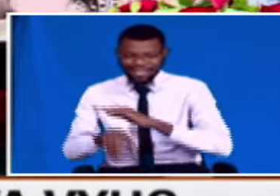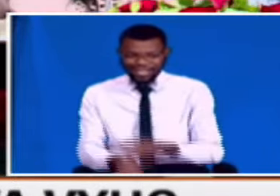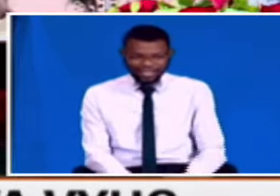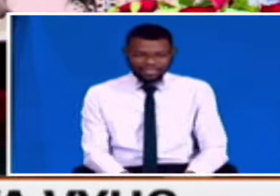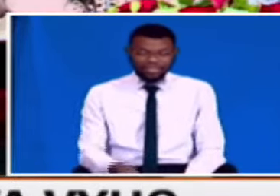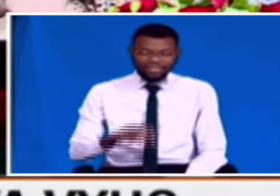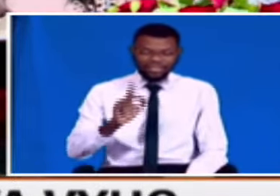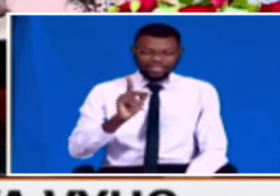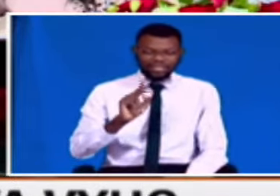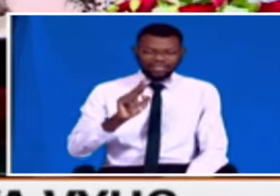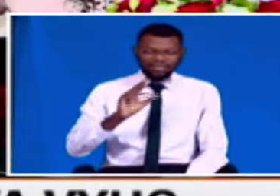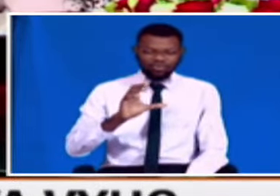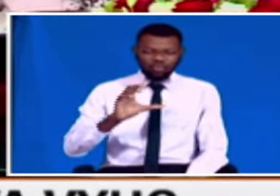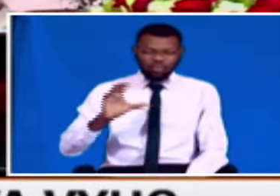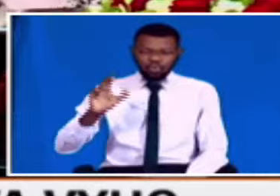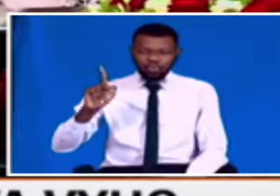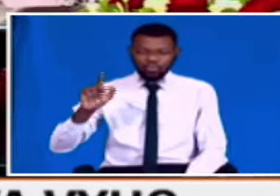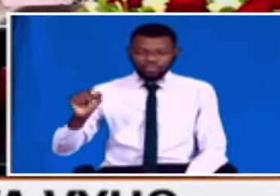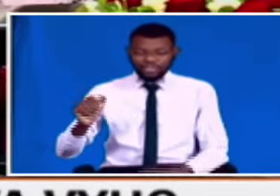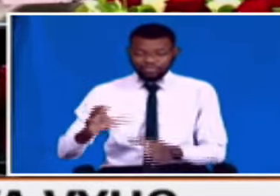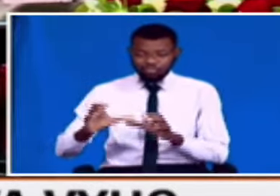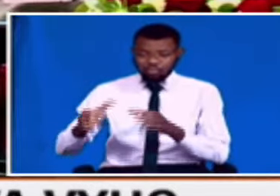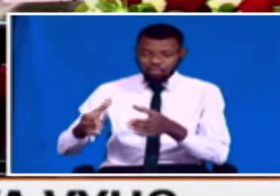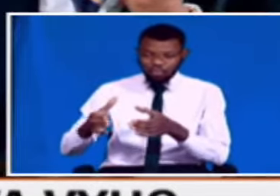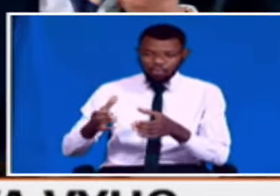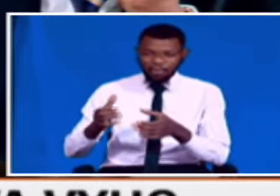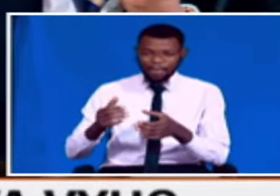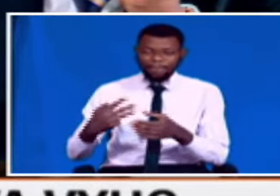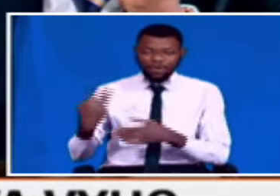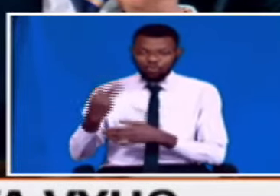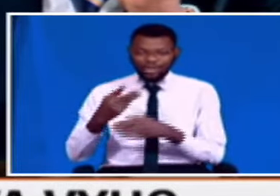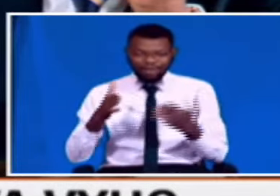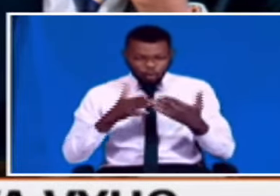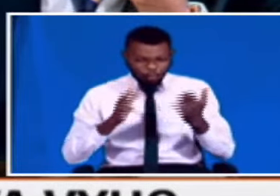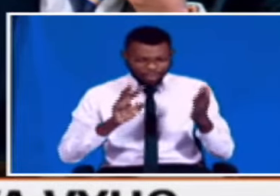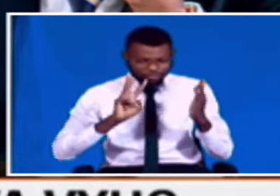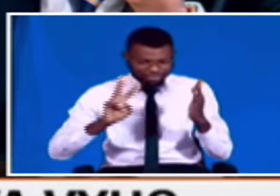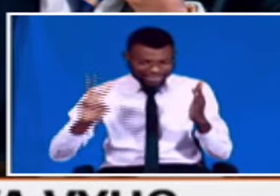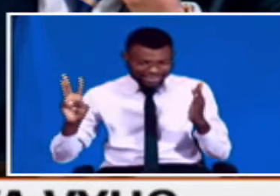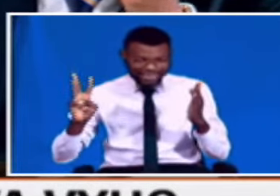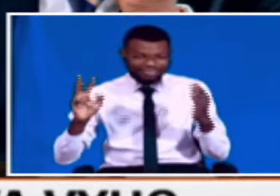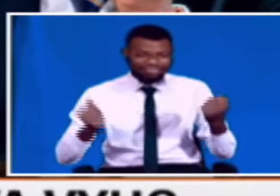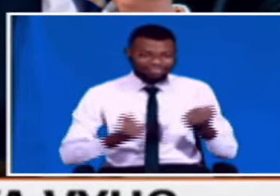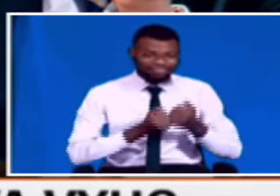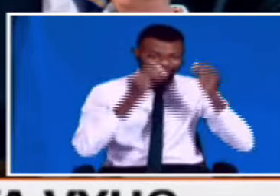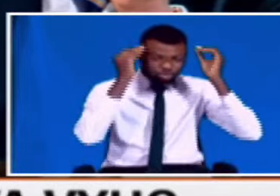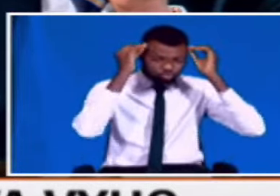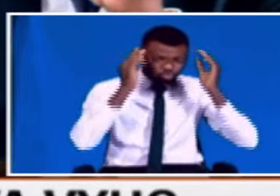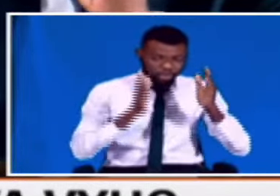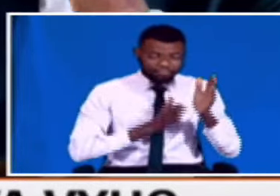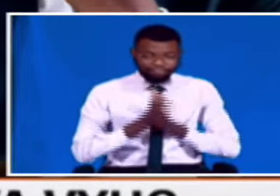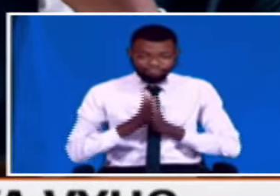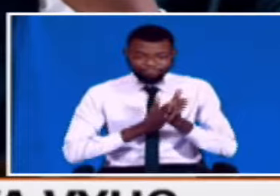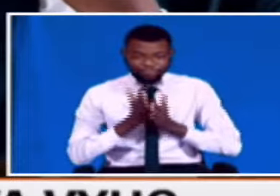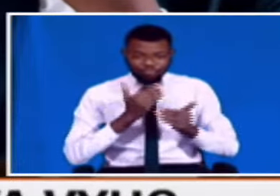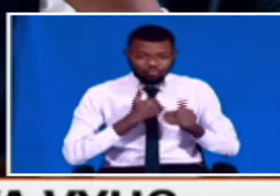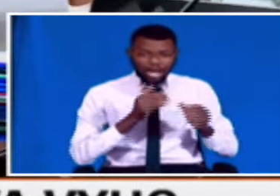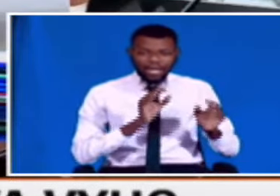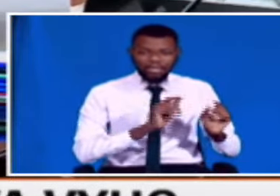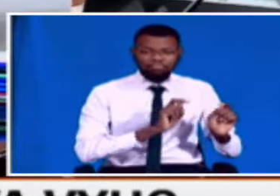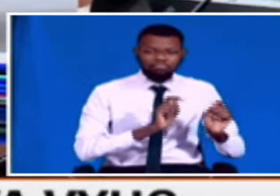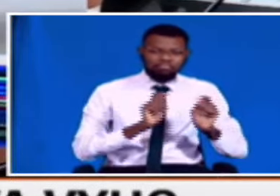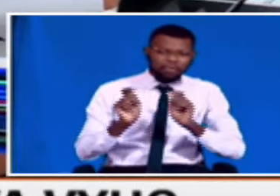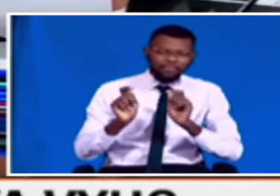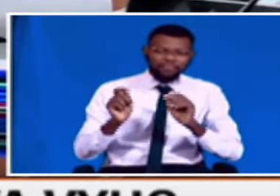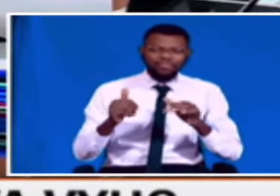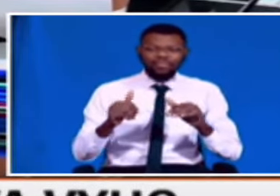KUCCPS inajiandaa kufungua tovuti Jumatano kwa ajili ya wanafunzi wanaotaka kuhamia vyuo tofauti au kubadilisha kozi